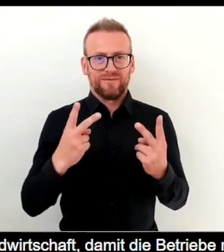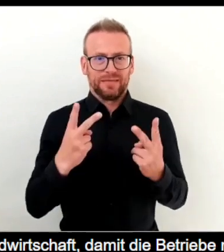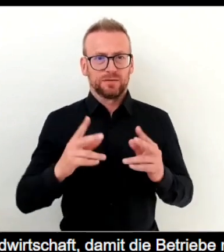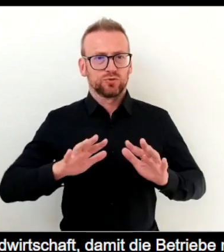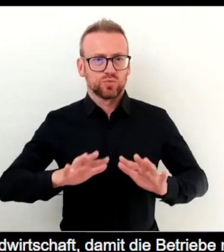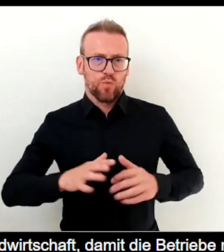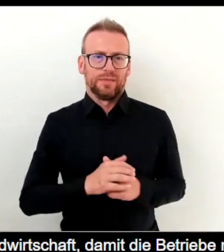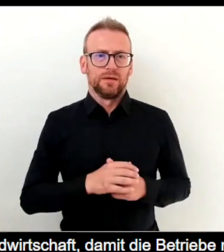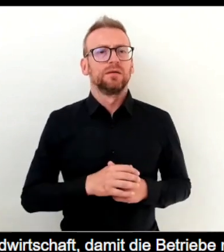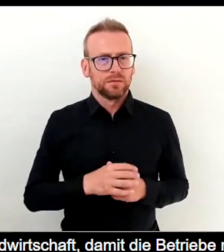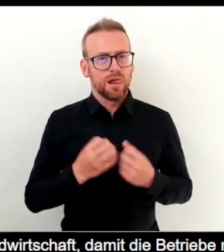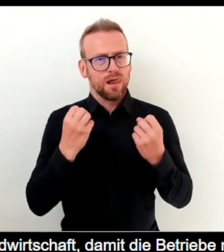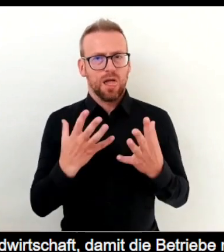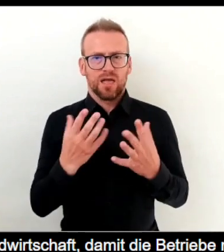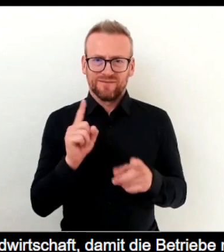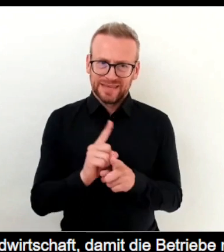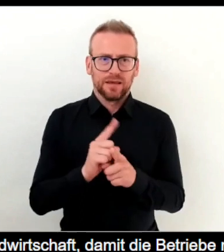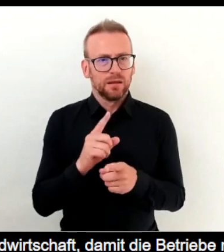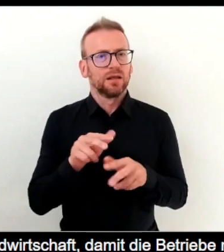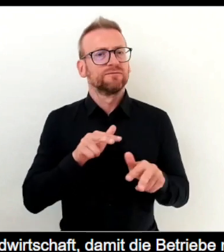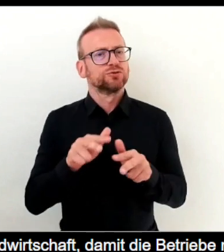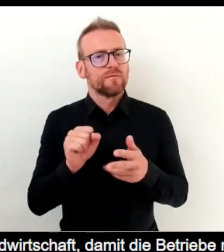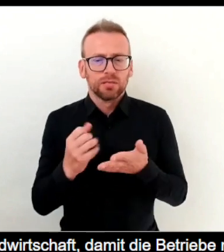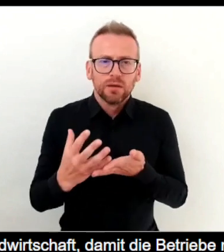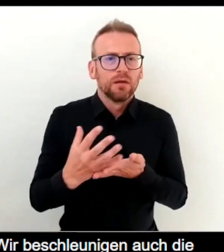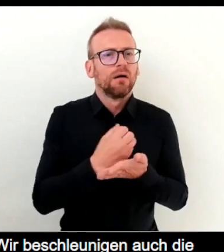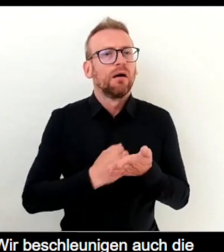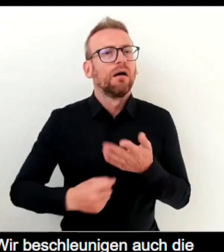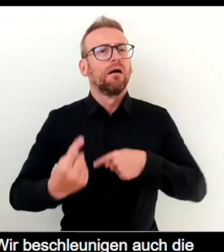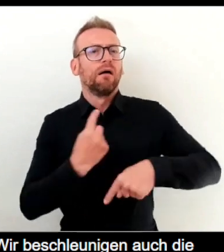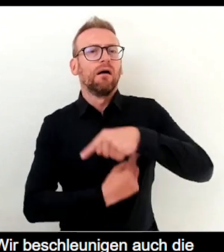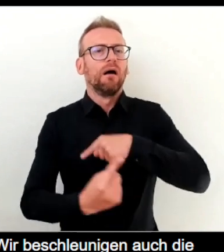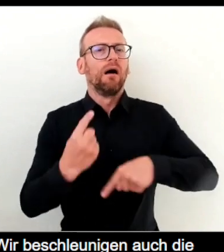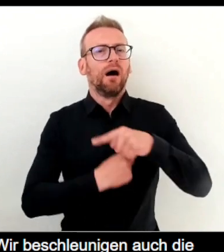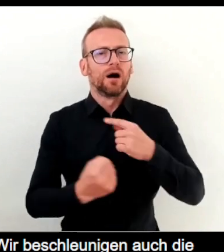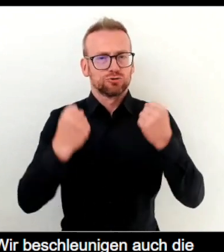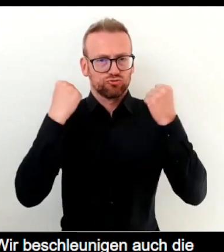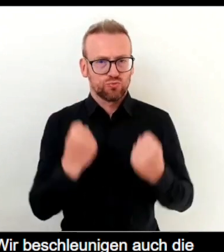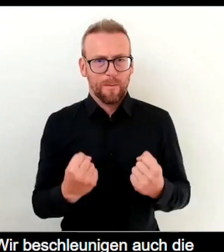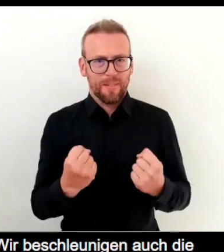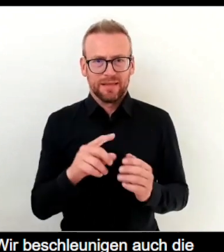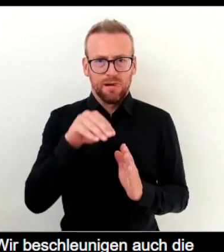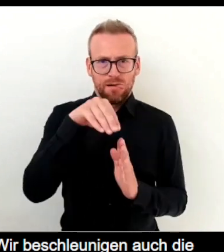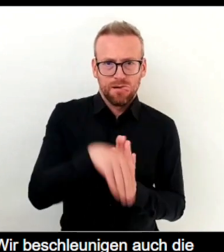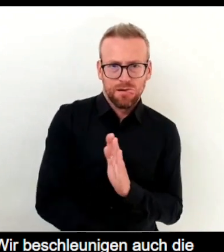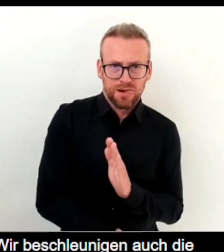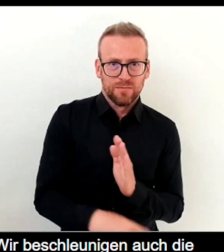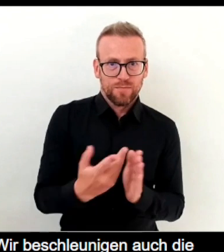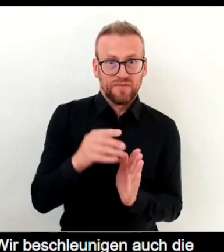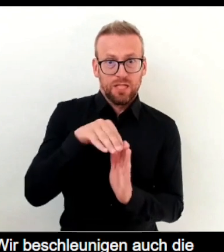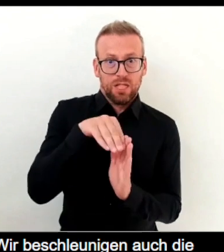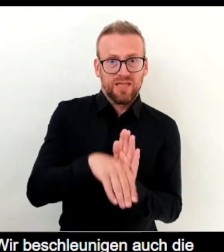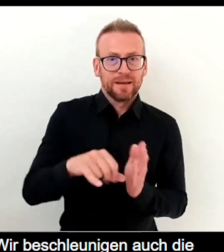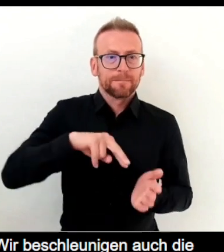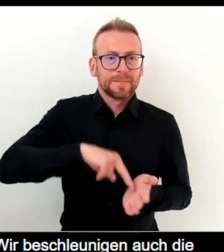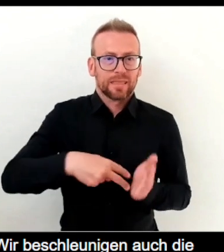den Klimawandel ausgesetzt sind, der betrifft die ganze Welt. Er ist eine epochale Herausforderung. Er kann aber auch enorme